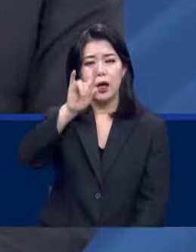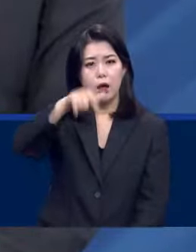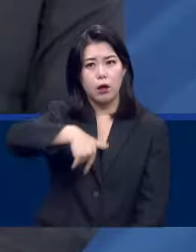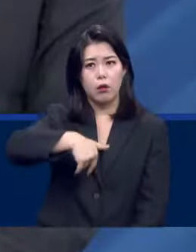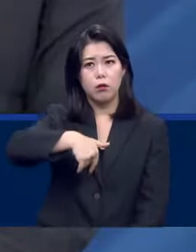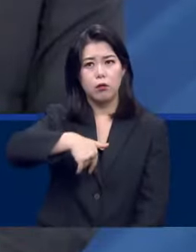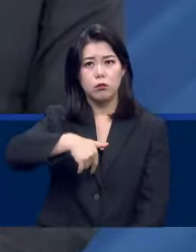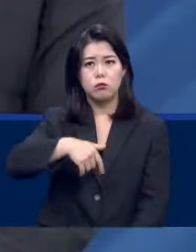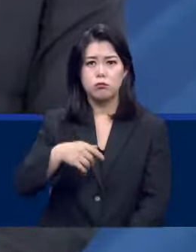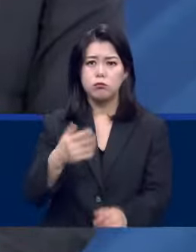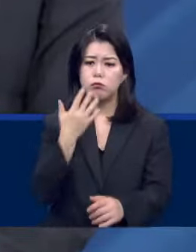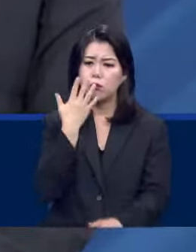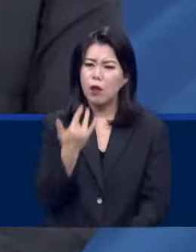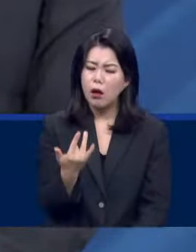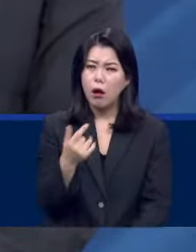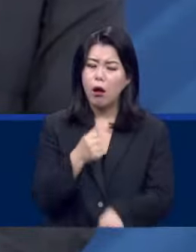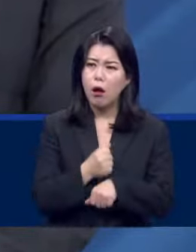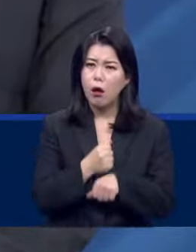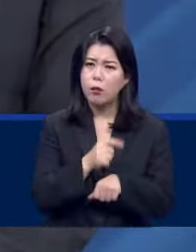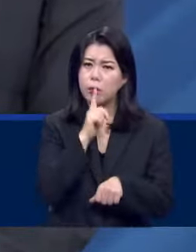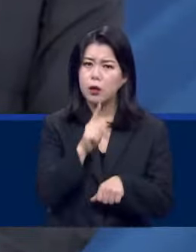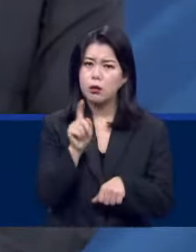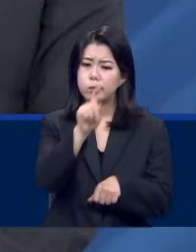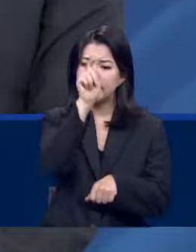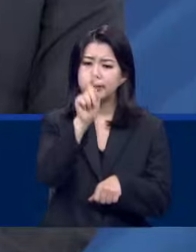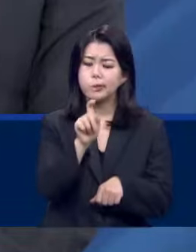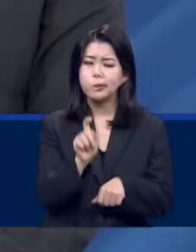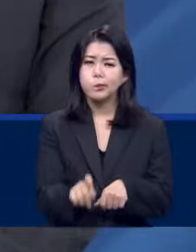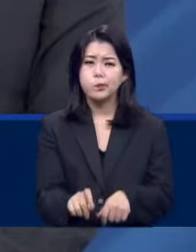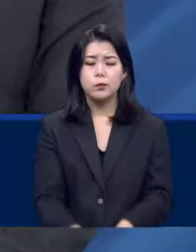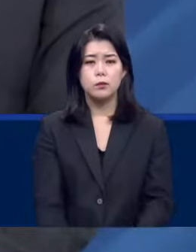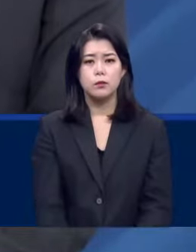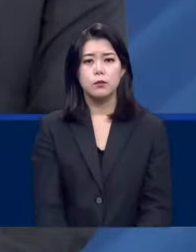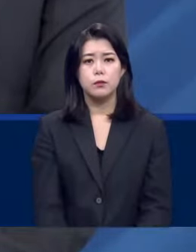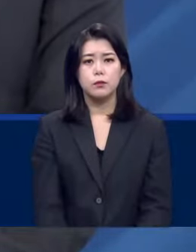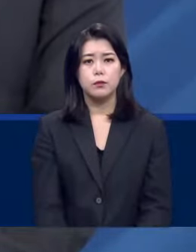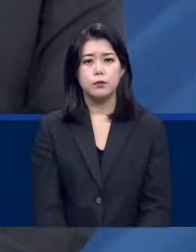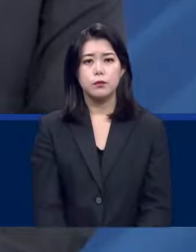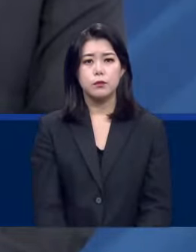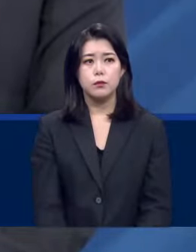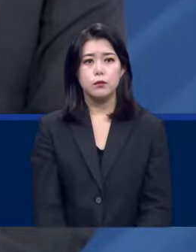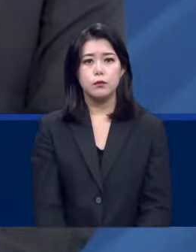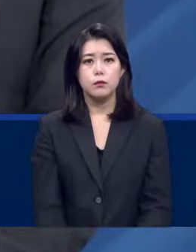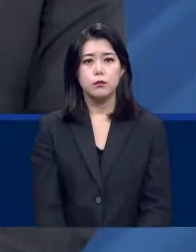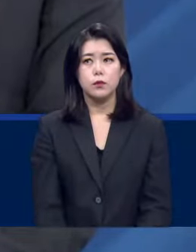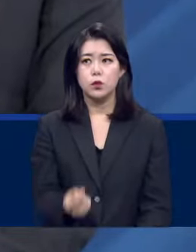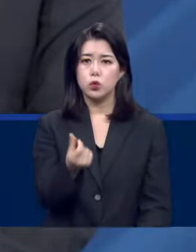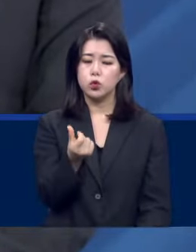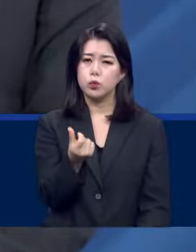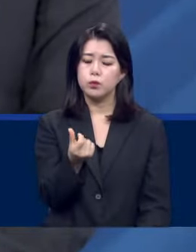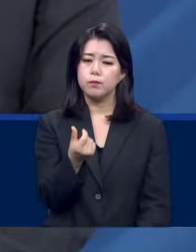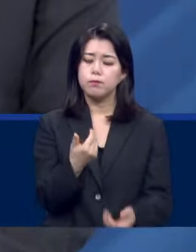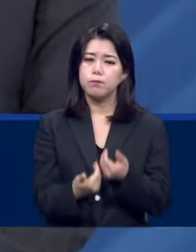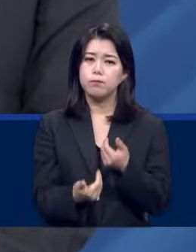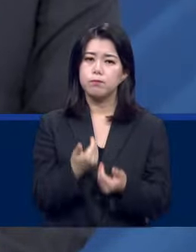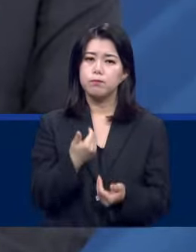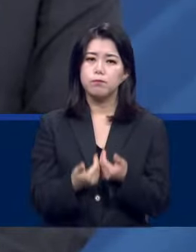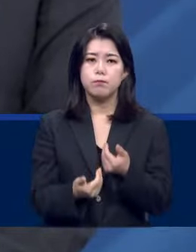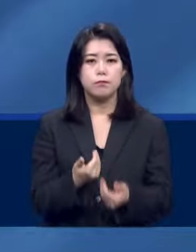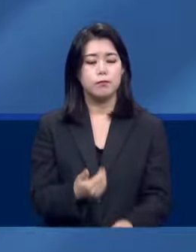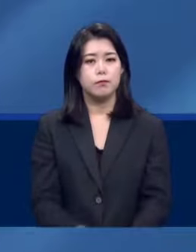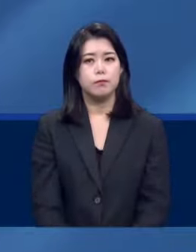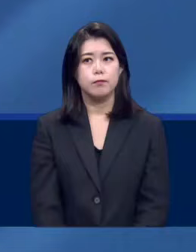안 쓰면은 빠질 수 있는 목인가 생각이 들거든요 예 그렇죠 조금 석연치 않은 부분이 좀